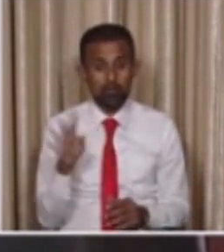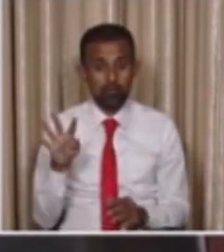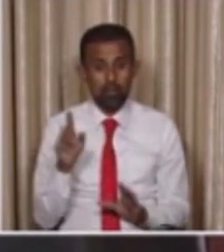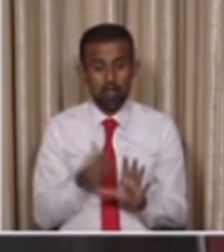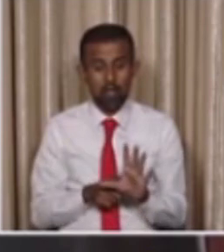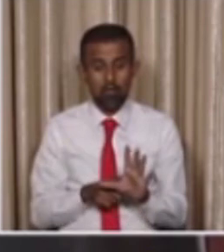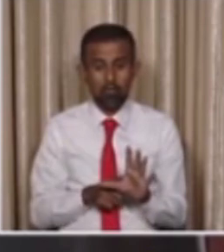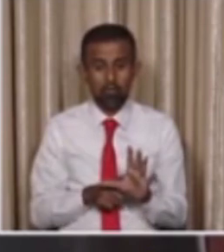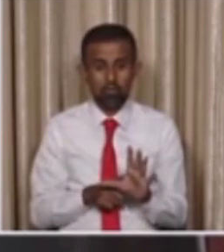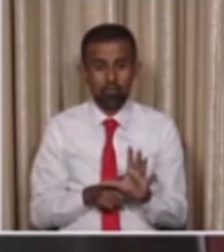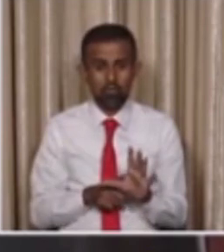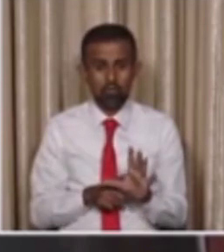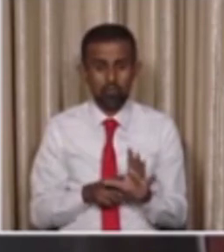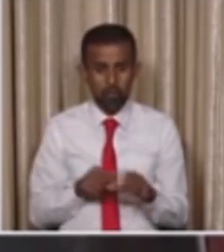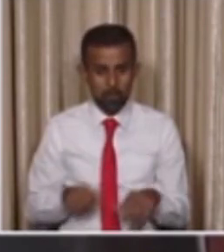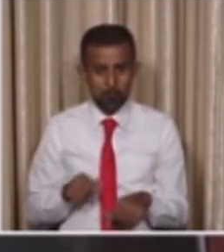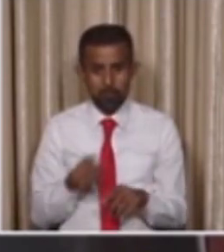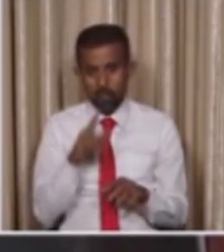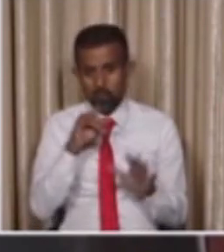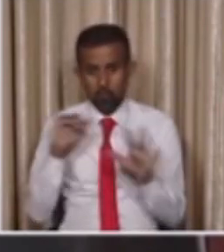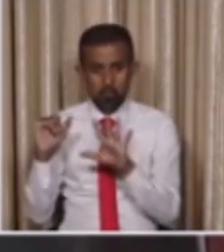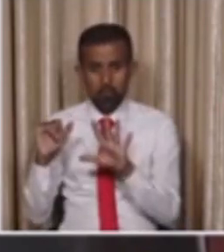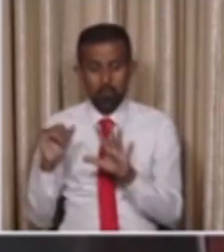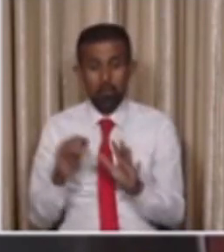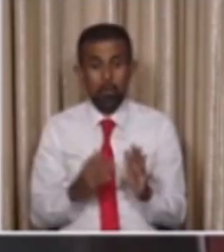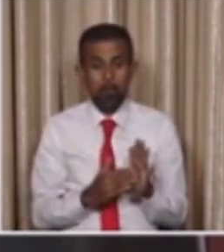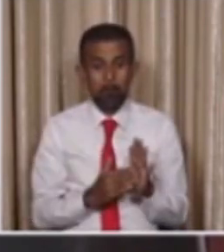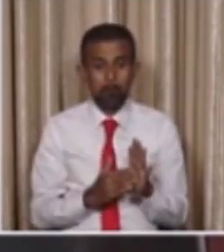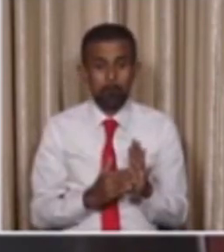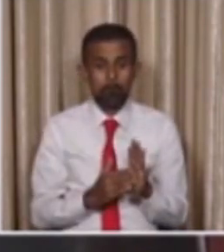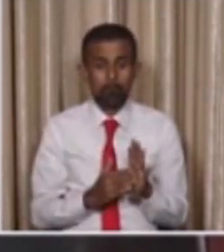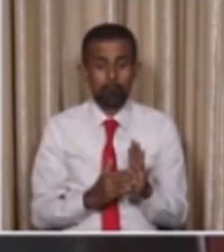වසරේ සාමාන්‍ය කාල පරිච්ඡේද තුළදී ඩොලර් මිලියන